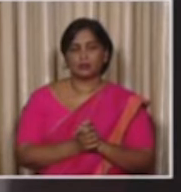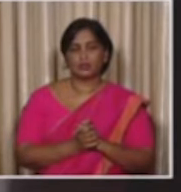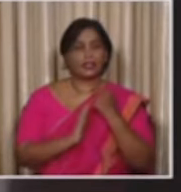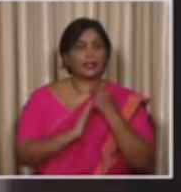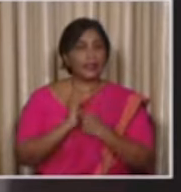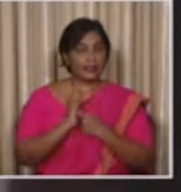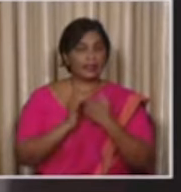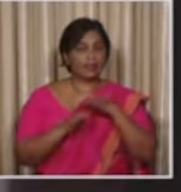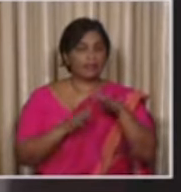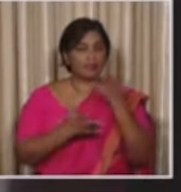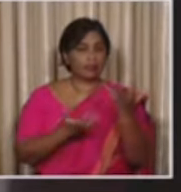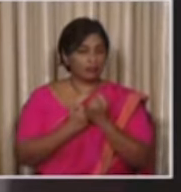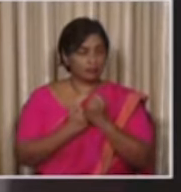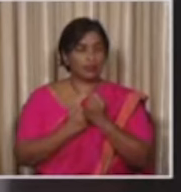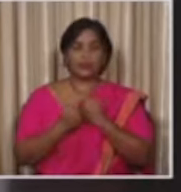පරාටේ නීතිය